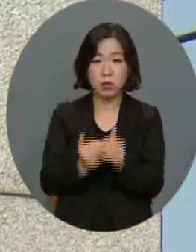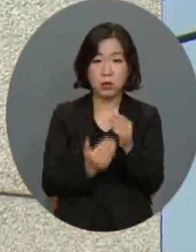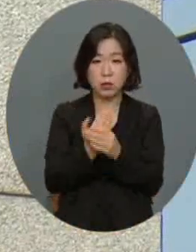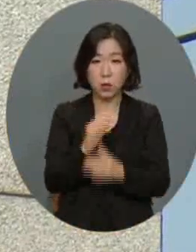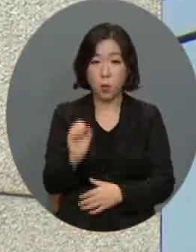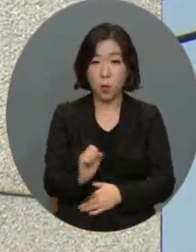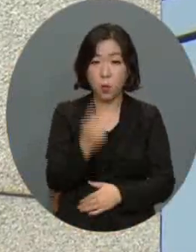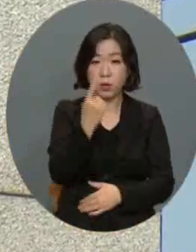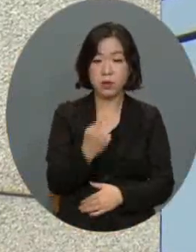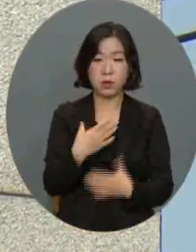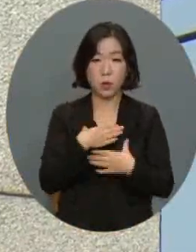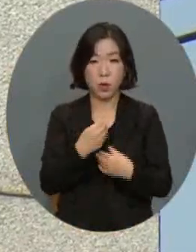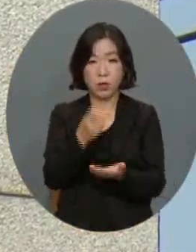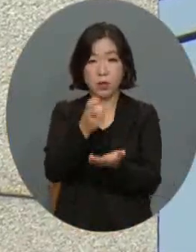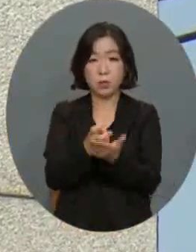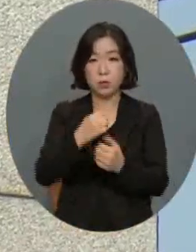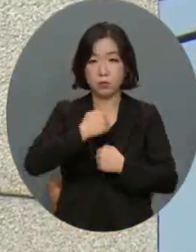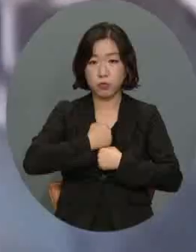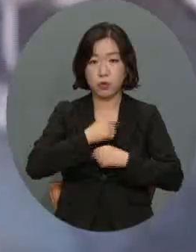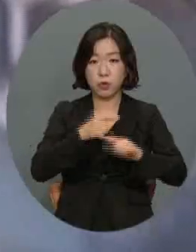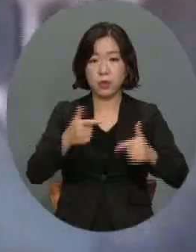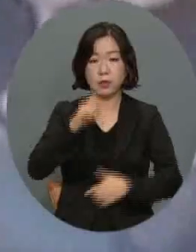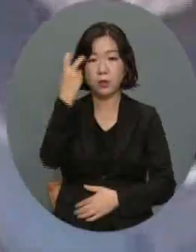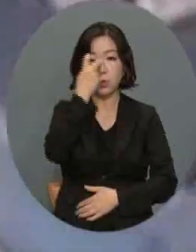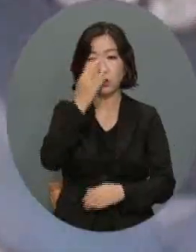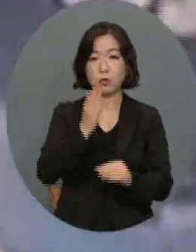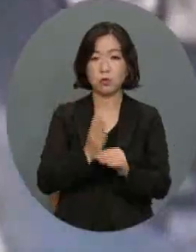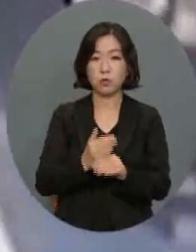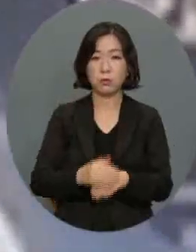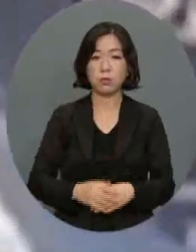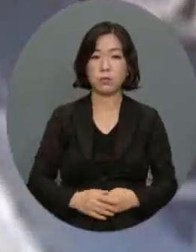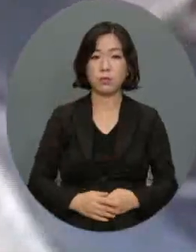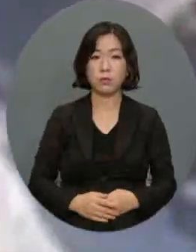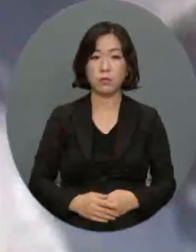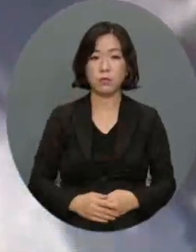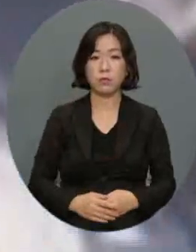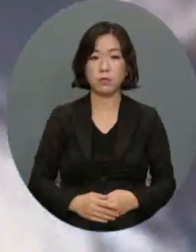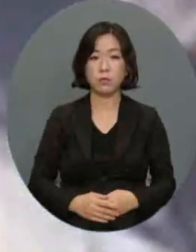사고 경위와 안전수칙 준수 여부를 조사하고 있습니다. MBC 뉴스 박성아입니다.